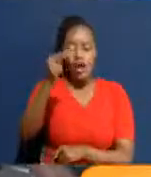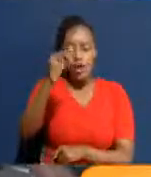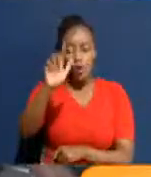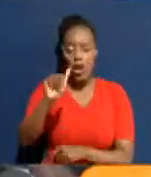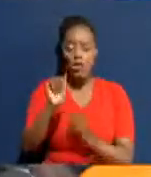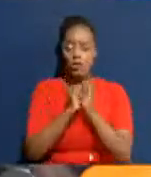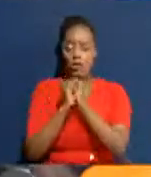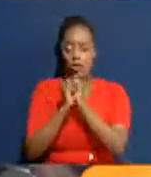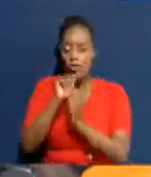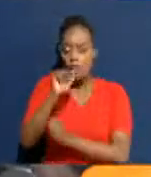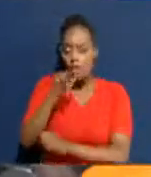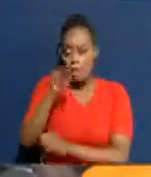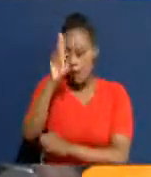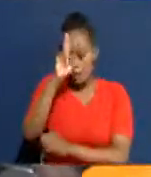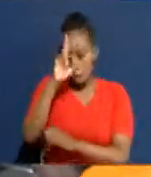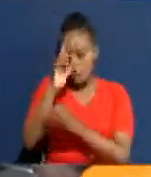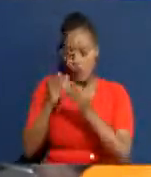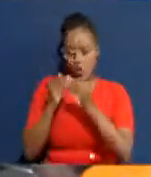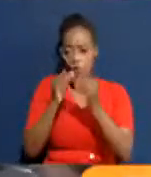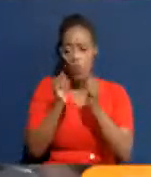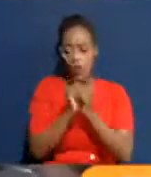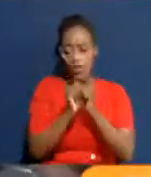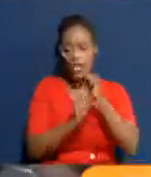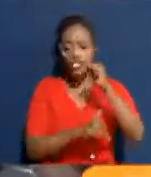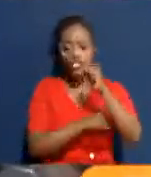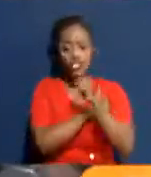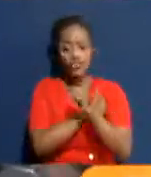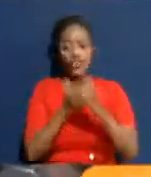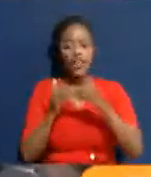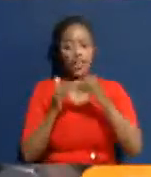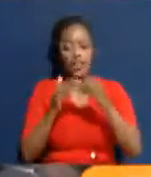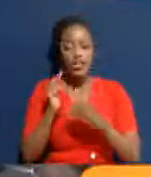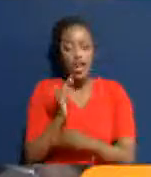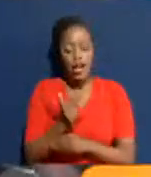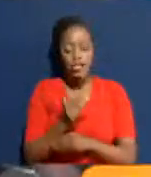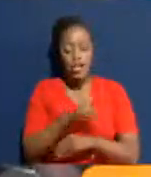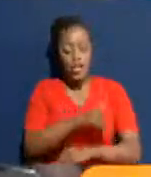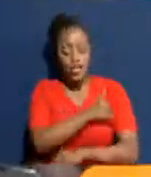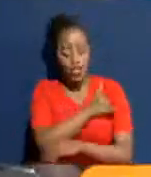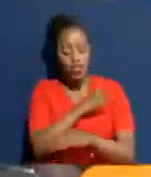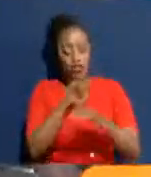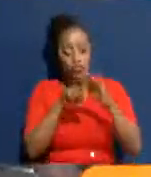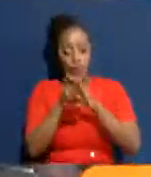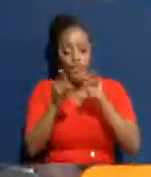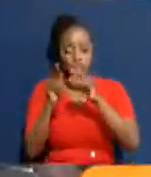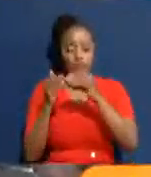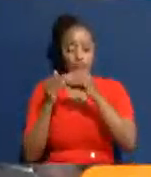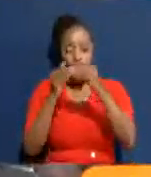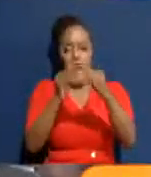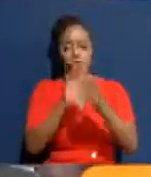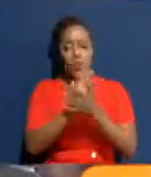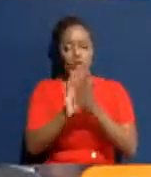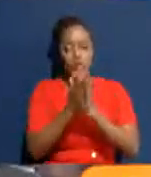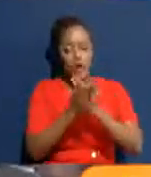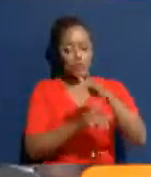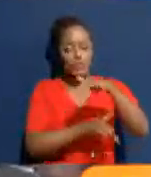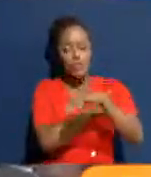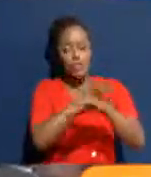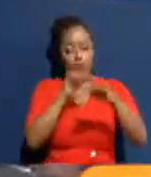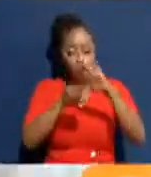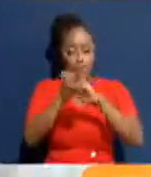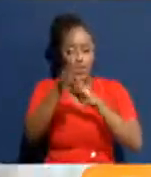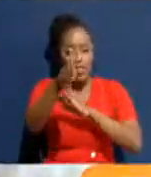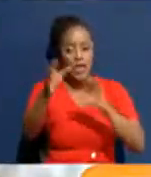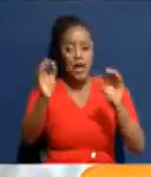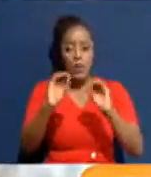IP, tukiongozwa na chief. Chifu anaingia pale, yeye ndiye anaongoza. Bila chifu huwezi ukaingia